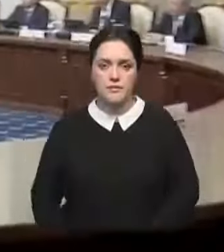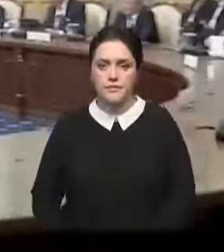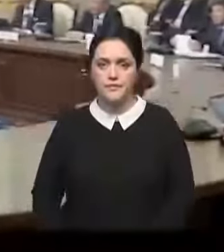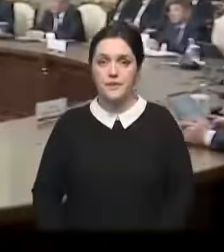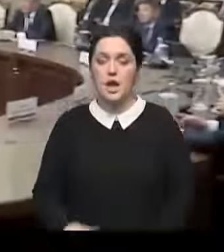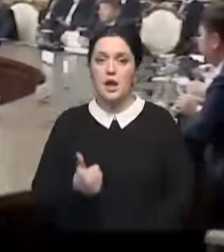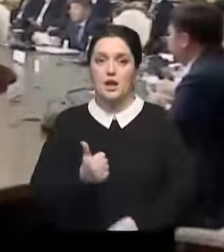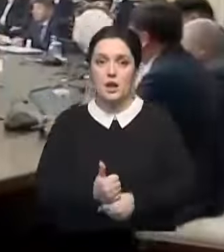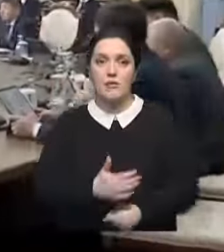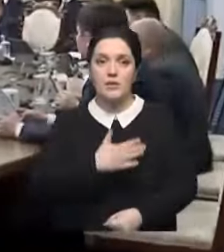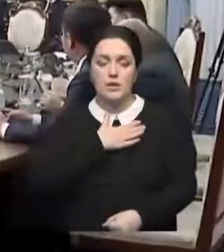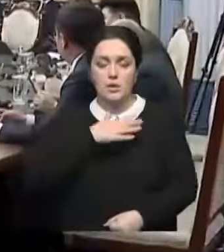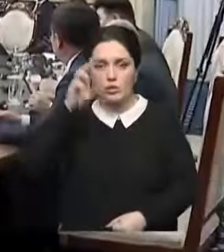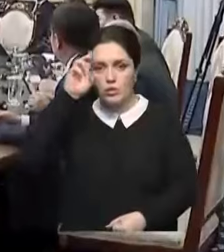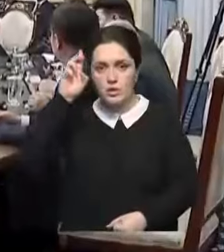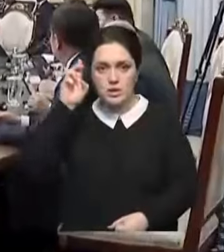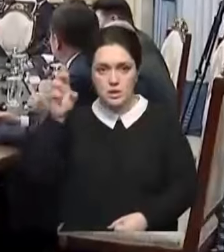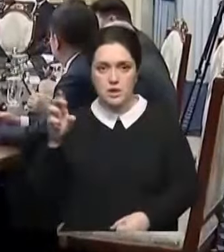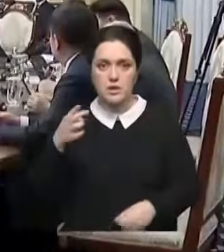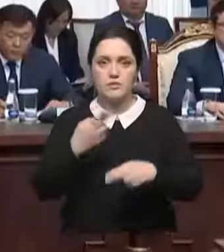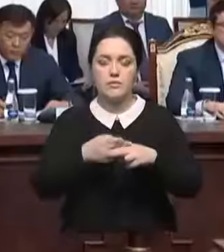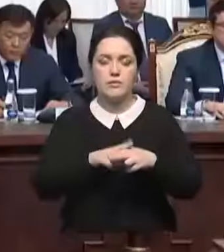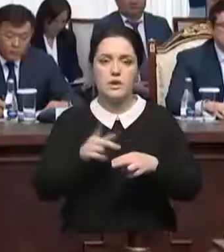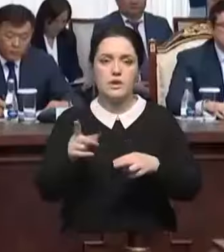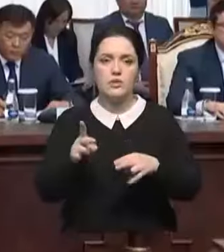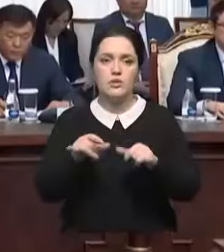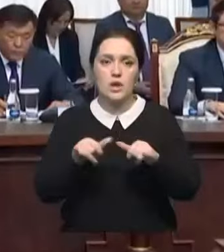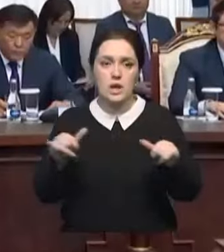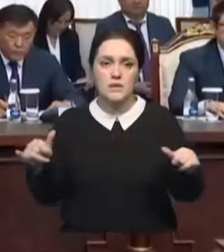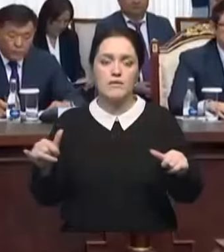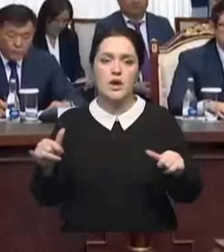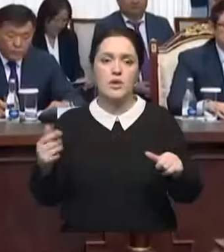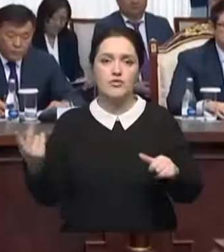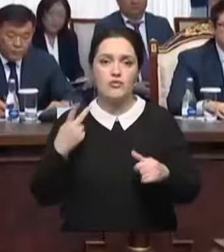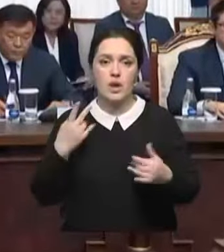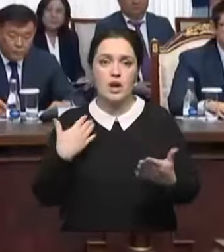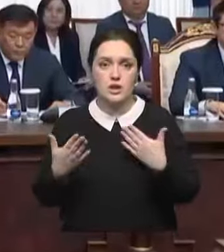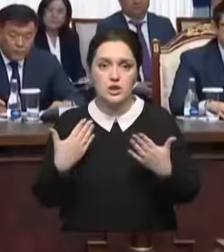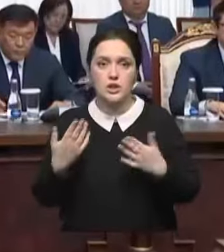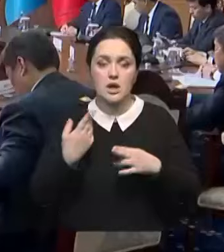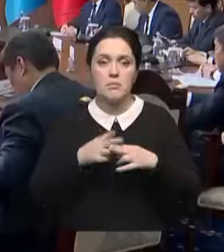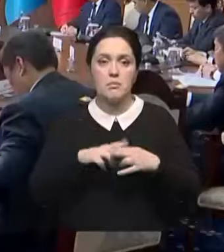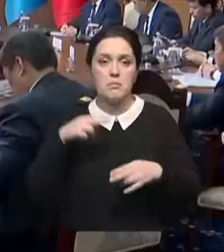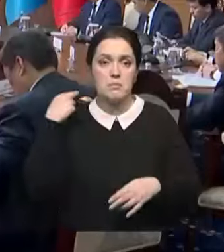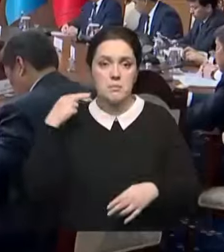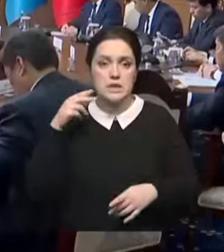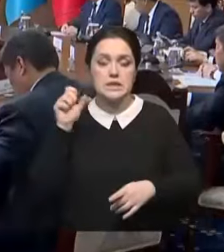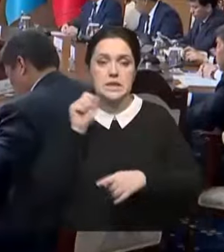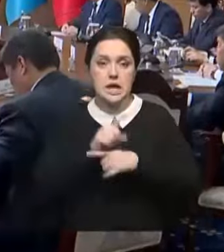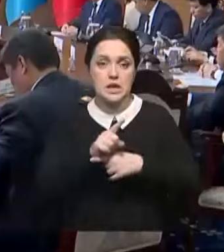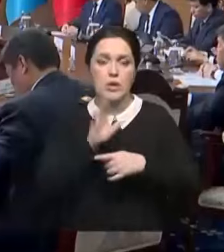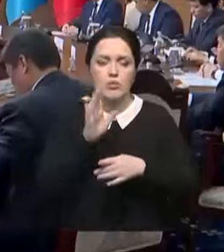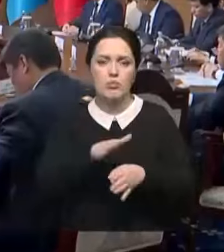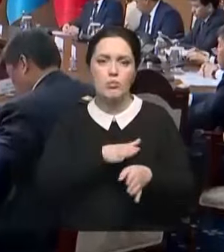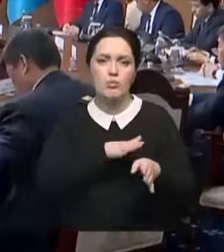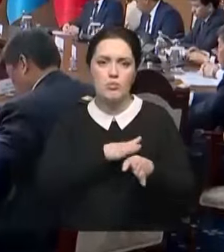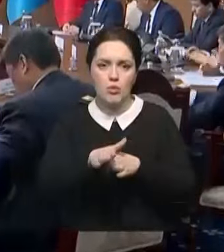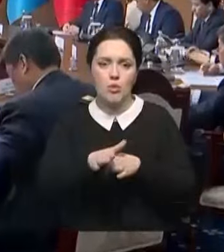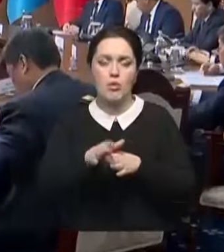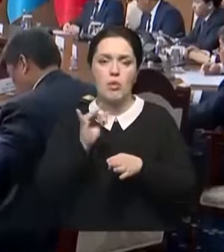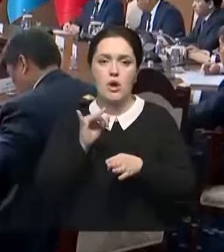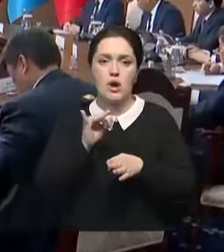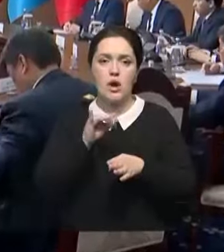Главы наших государств особое внимание уделяют развитию двусторонних отношений. Поставленные президентом задачи должны быть выполнены в полном объеме и